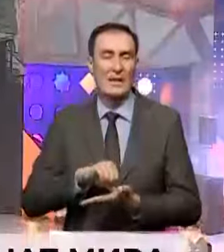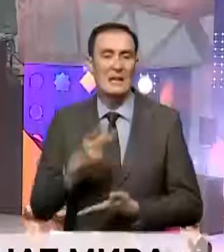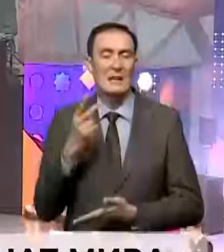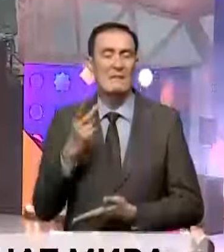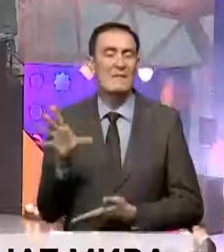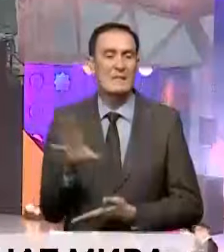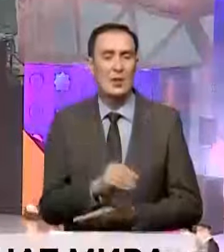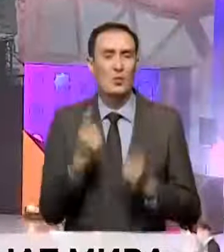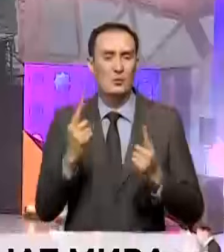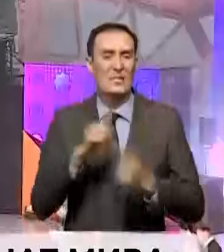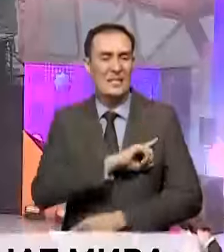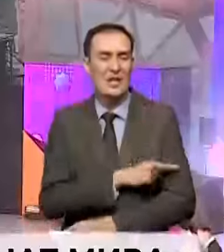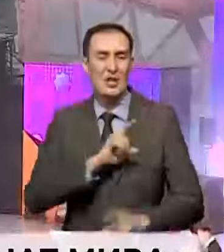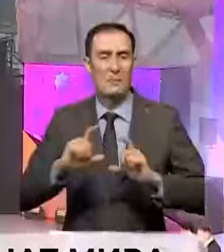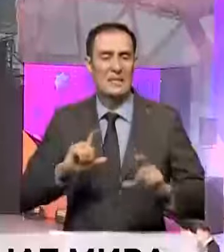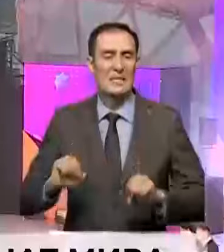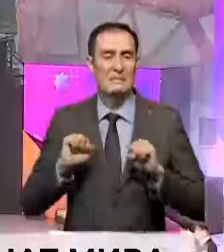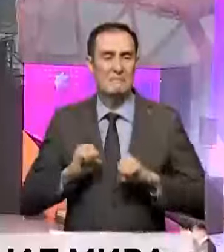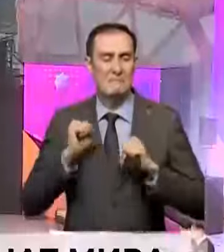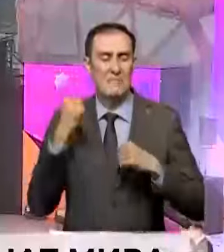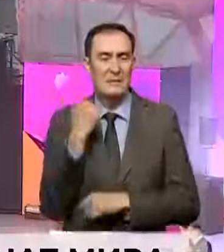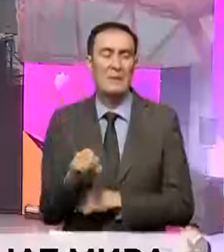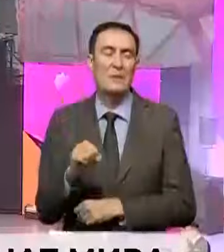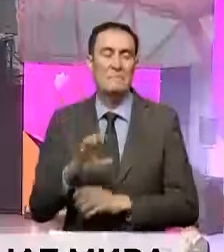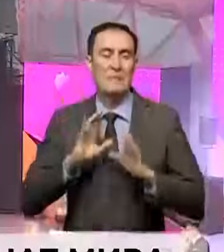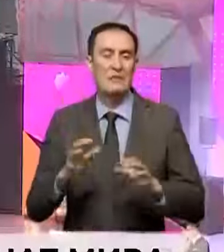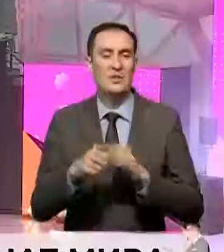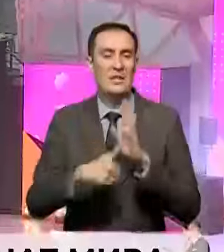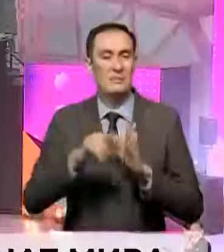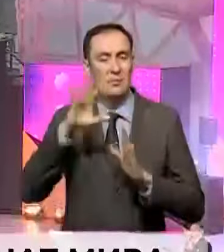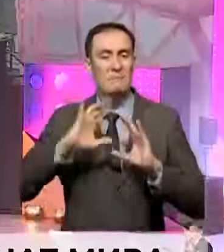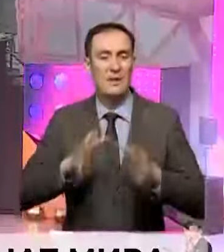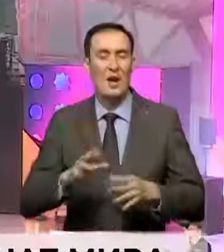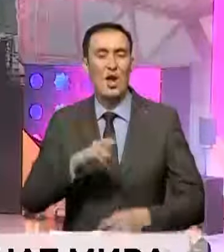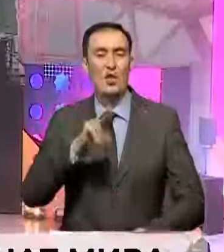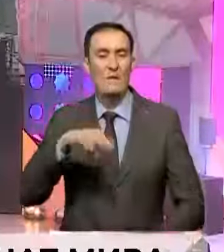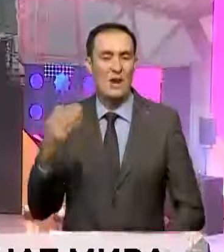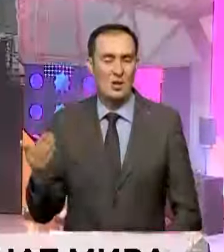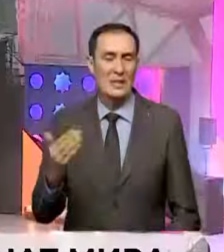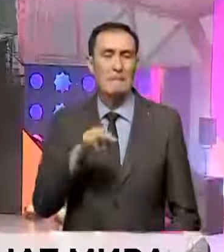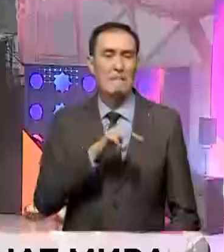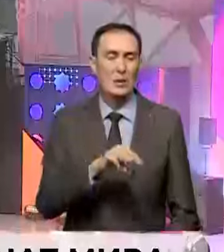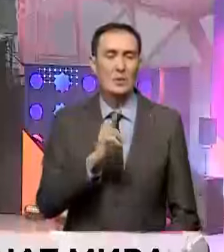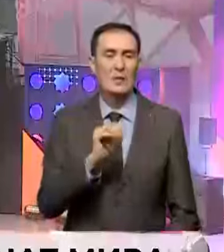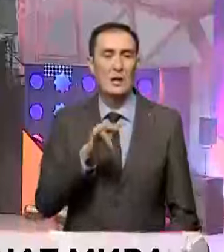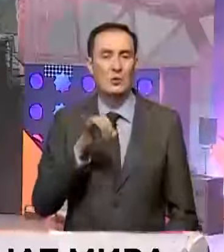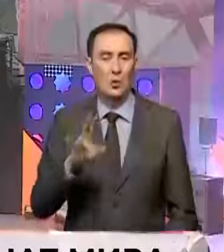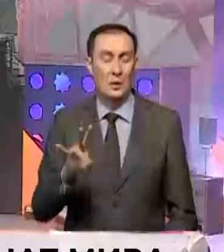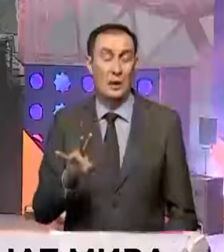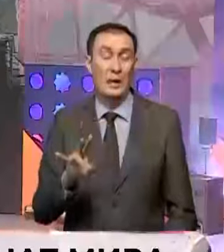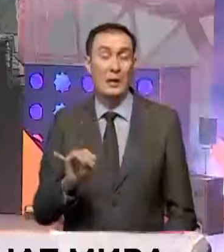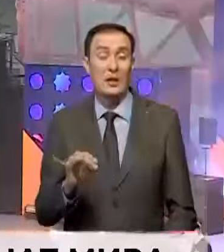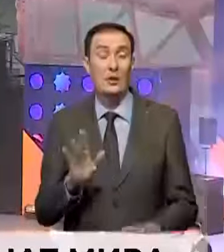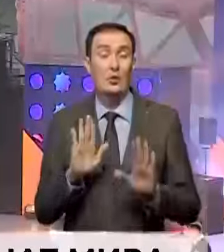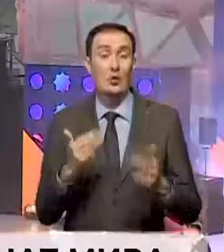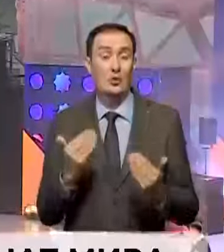ли не все ведущие шахматисты мира во главе с 16-м чемпионом мира норвежцем Магнусом Карлсоном. Ну и буквально